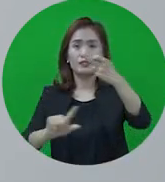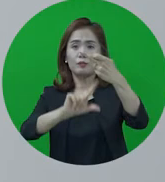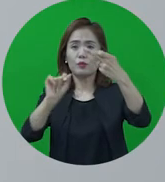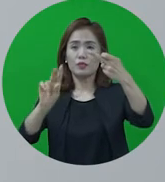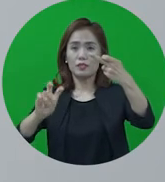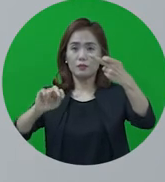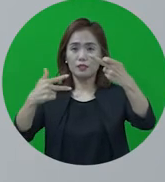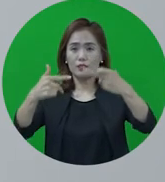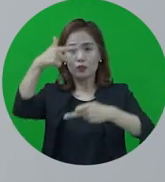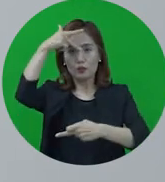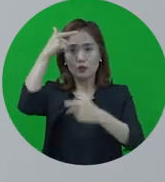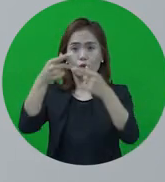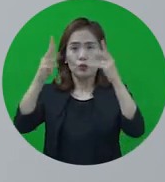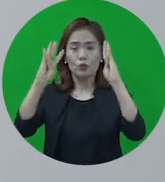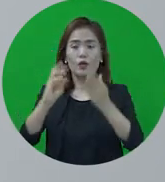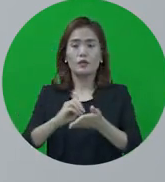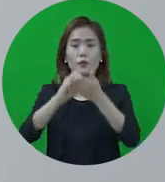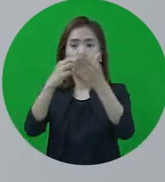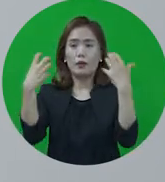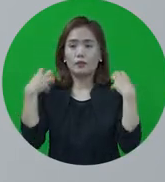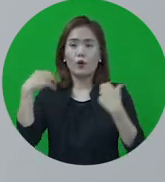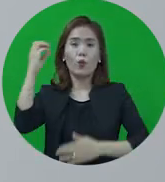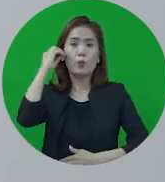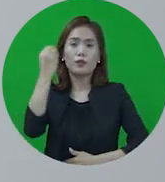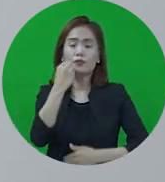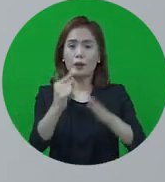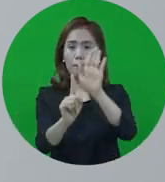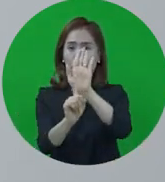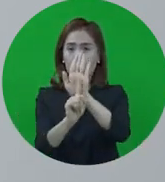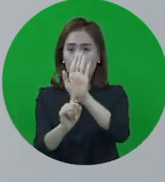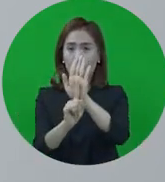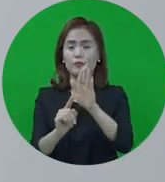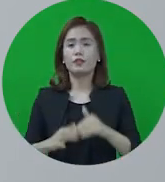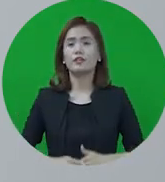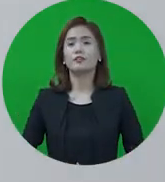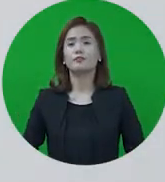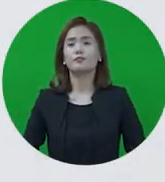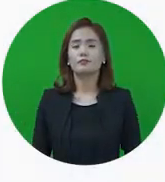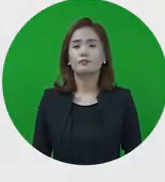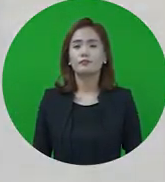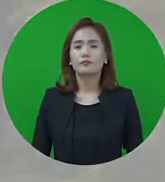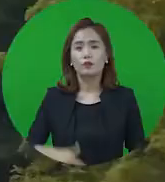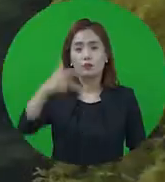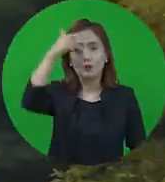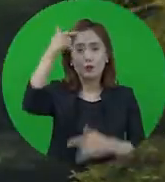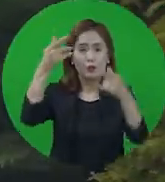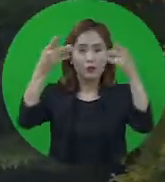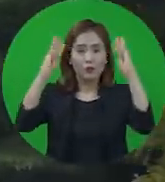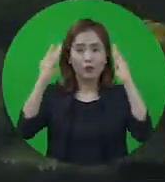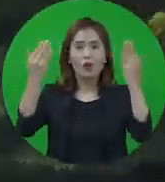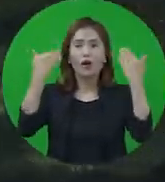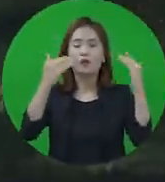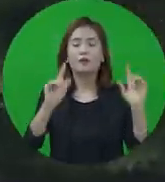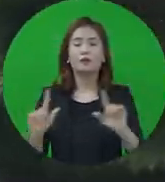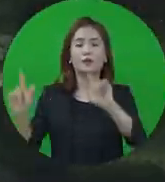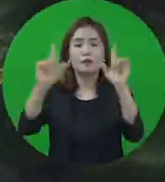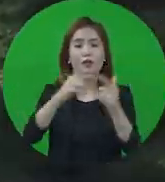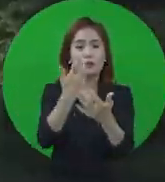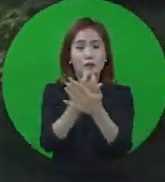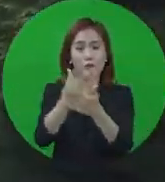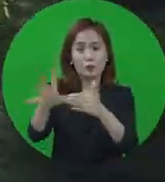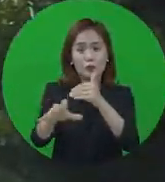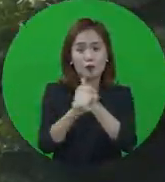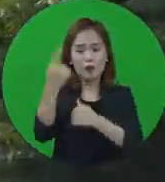12월 27일에 조선대학교 입학처 홈페이지를 통해 발표합니다. 자, 그렇다면